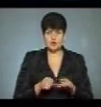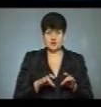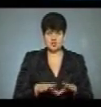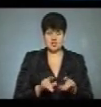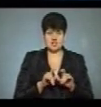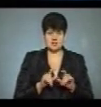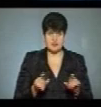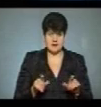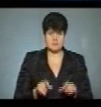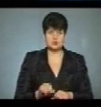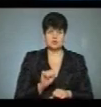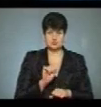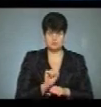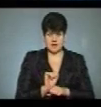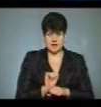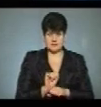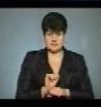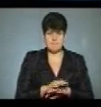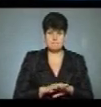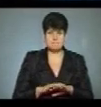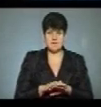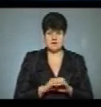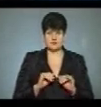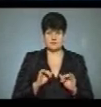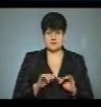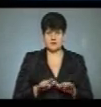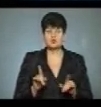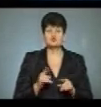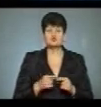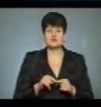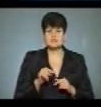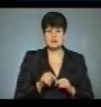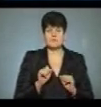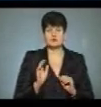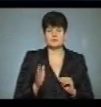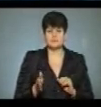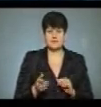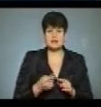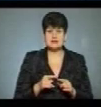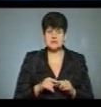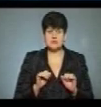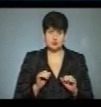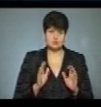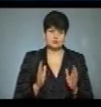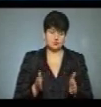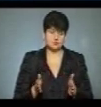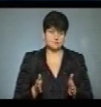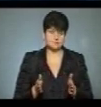штабу призупиняються масові заходи. Що це могло бути? Це могло бути